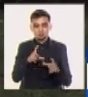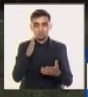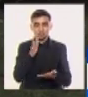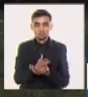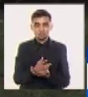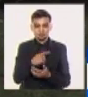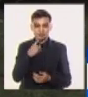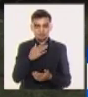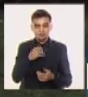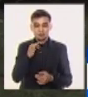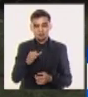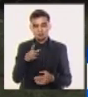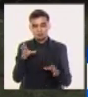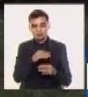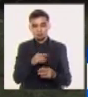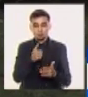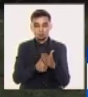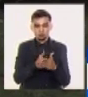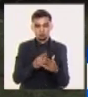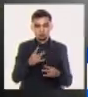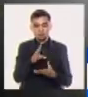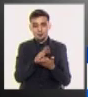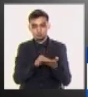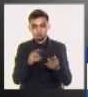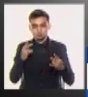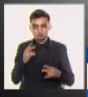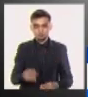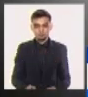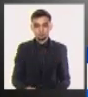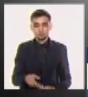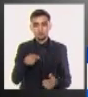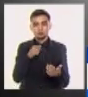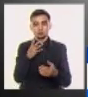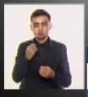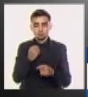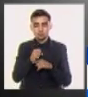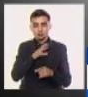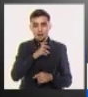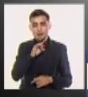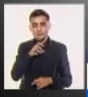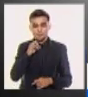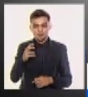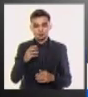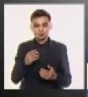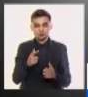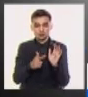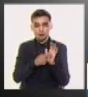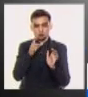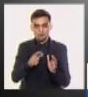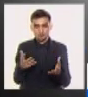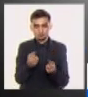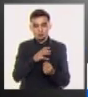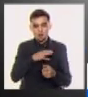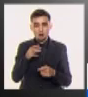есть. Их нужно ценить, на них нужно равняться. В числе победителей Айбек Абдрахманов, спасший жизни 7 человек во